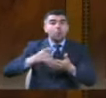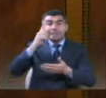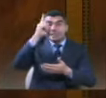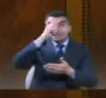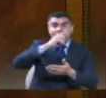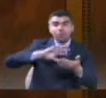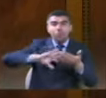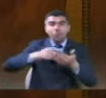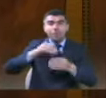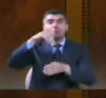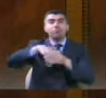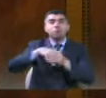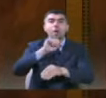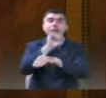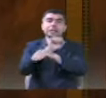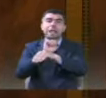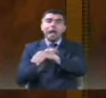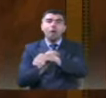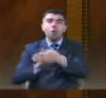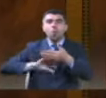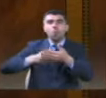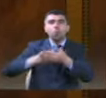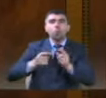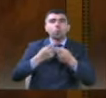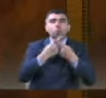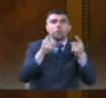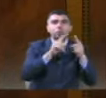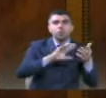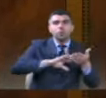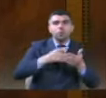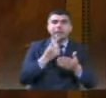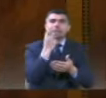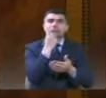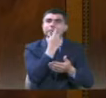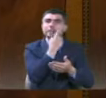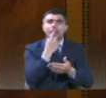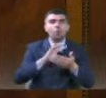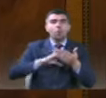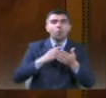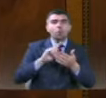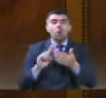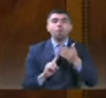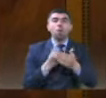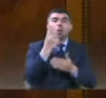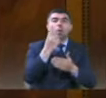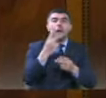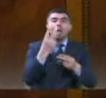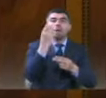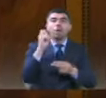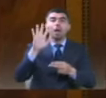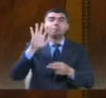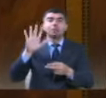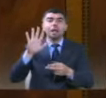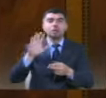يدبرها الصندوق الوطني للضمان الاجتماعي لتشمل علاجات الأسنان ابتداء من فاتح يناير 2015، وهذا كذلك مطلب